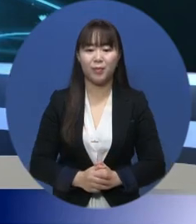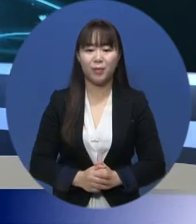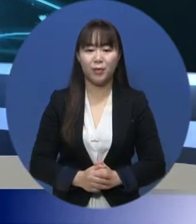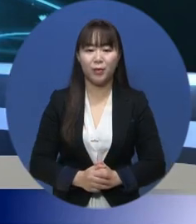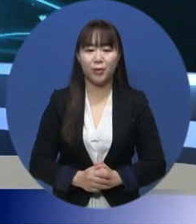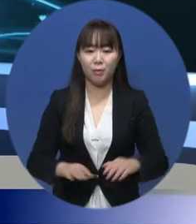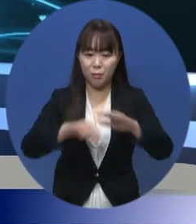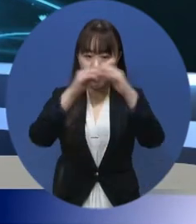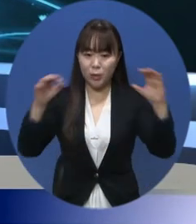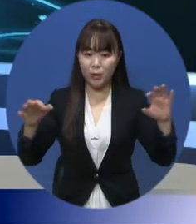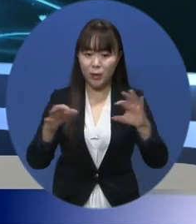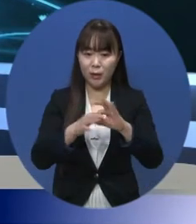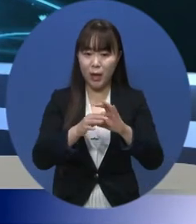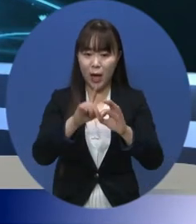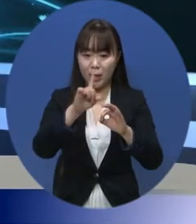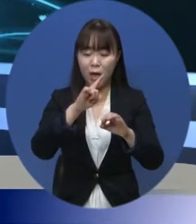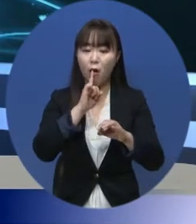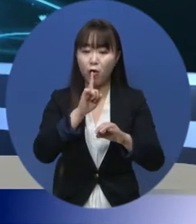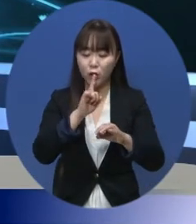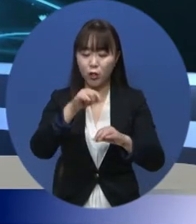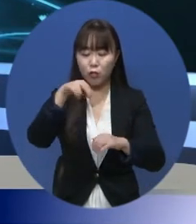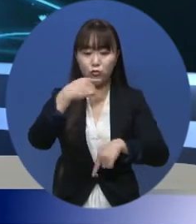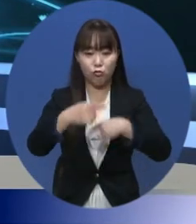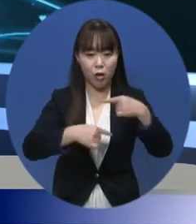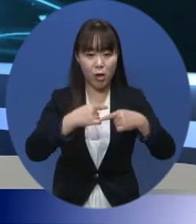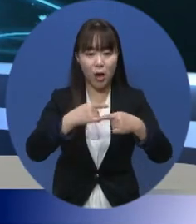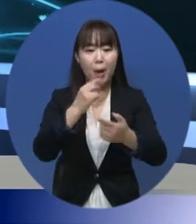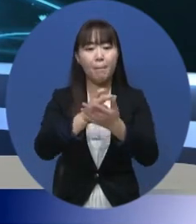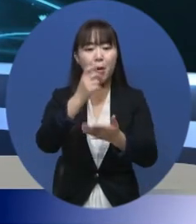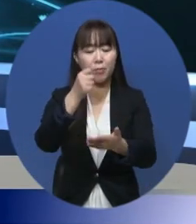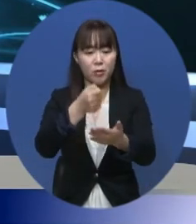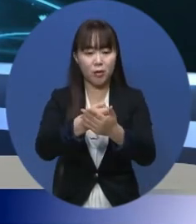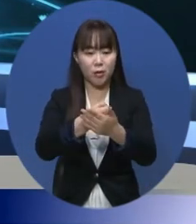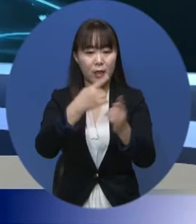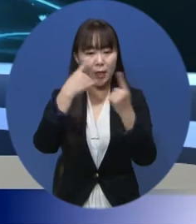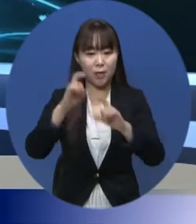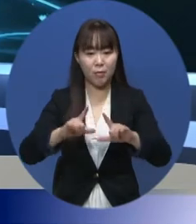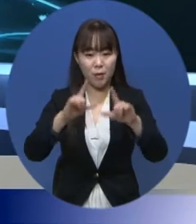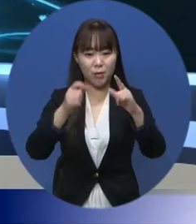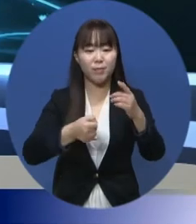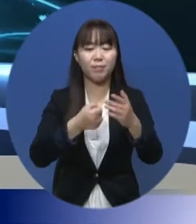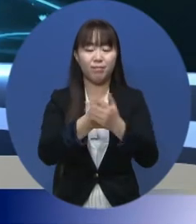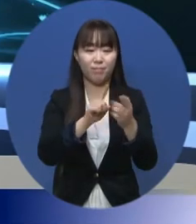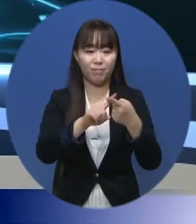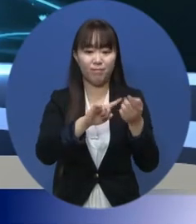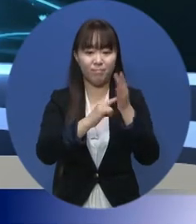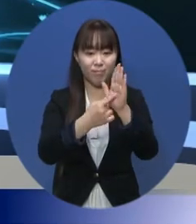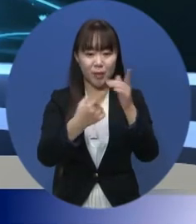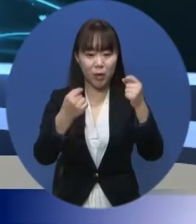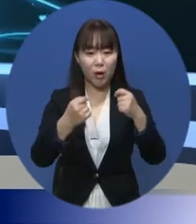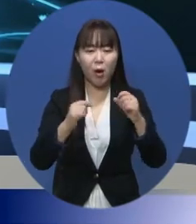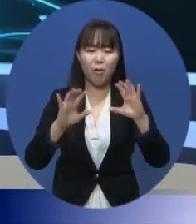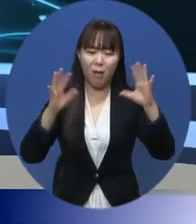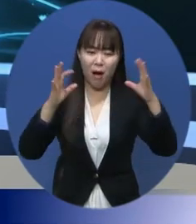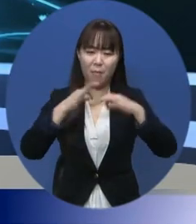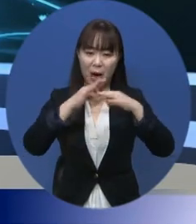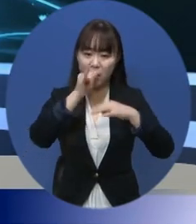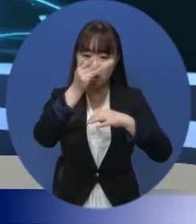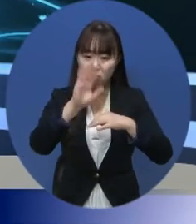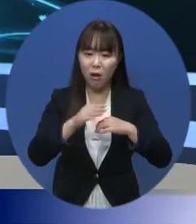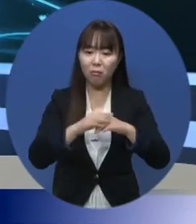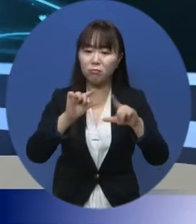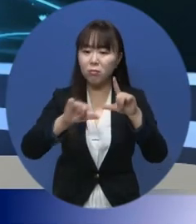모두를 있는 하나의 언어 인수 어가 법정 기념일로 재정 됐다는 소식 전해드렸는데요 이에 대한 환영 의 목소리도 있지만